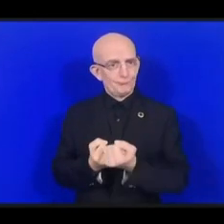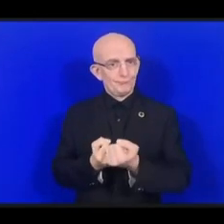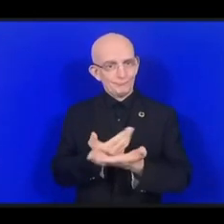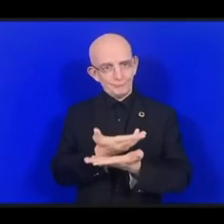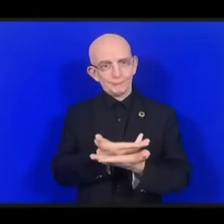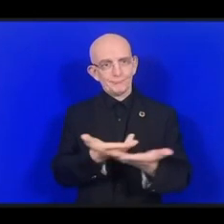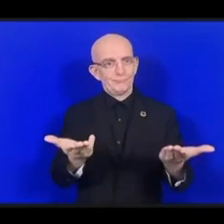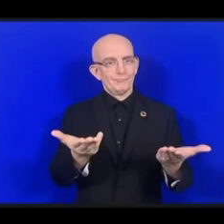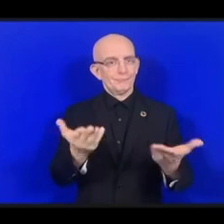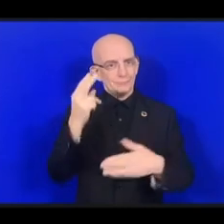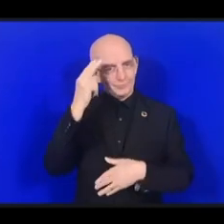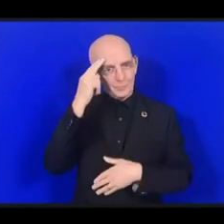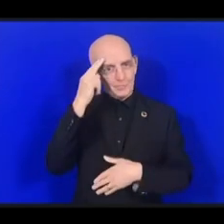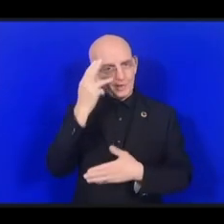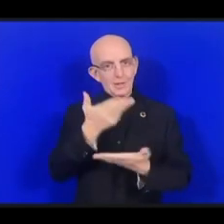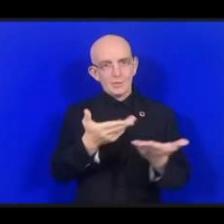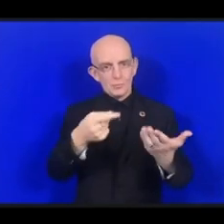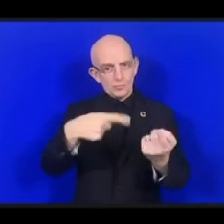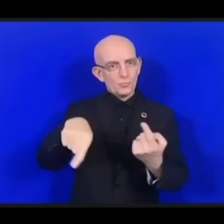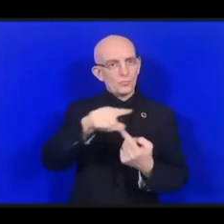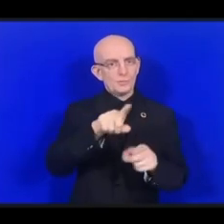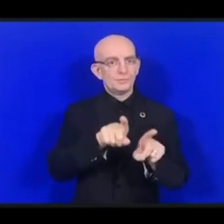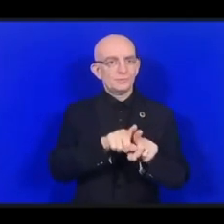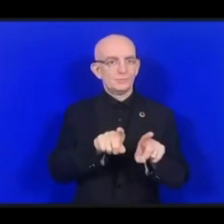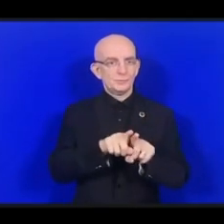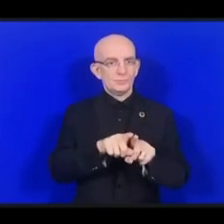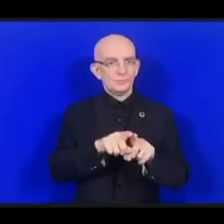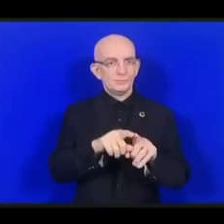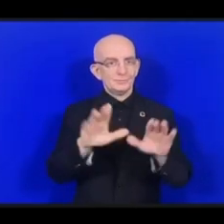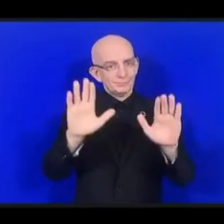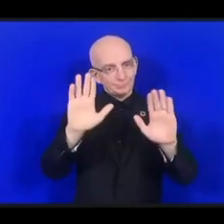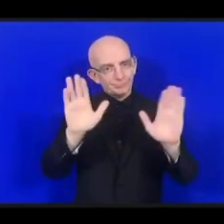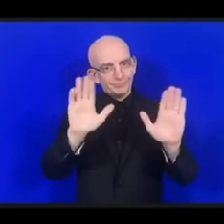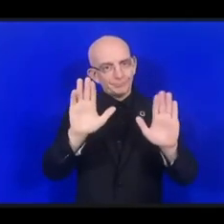كيوتو ونراكم في الرياض في العام